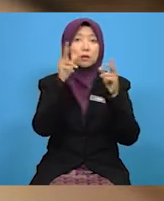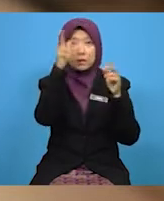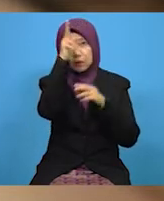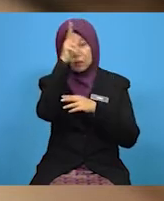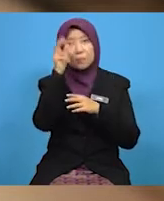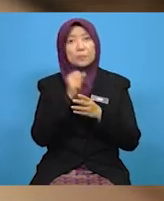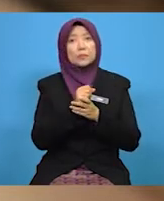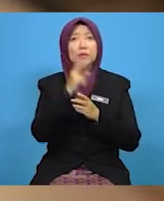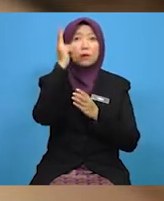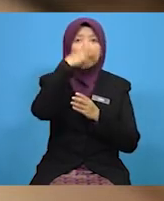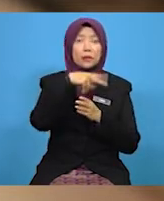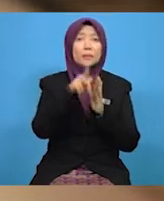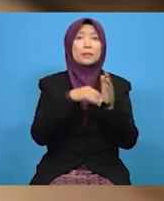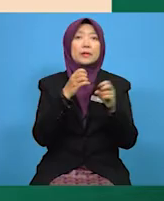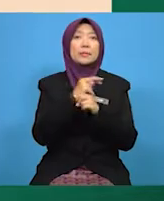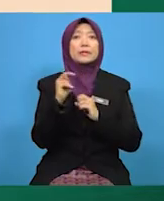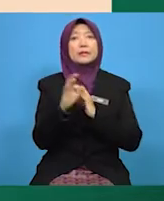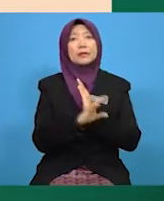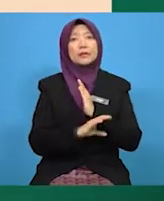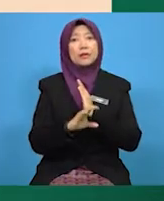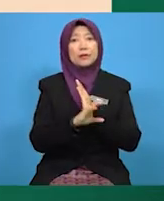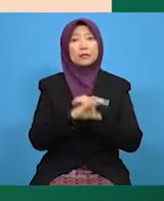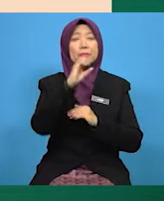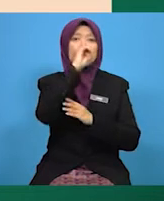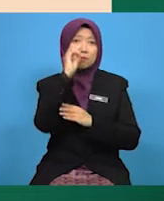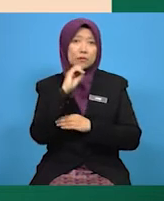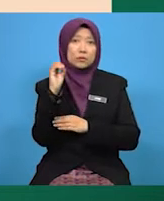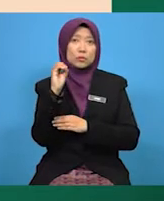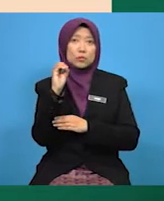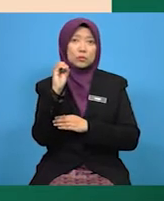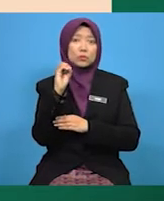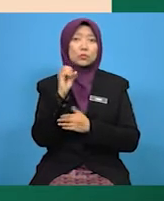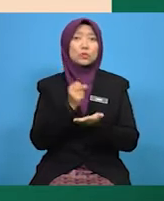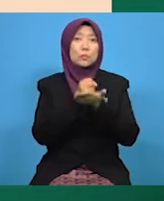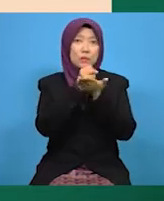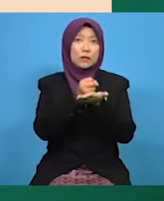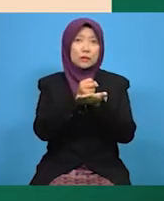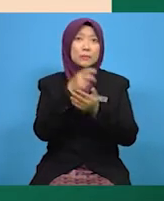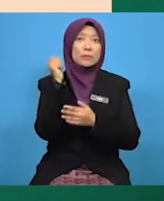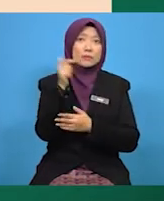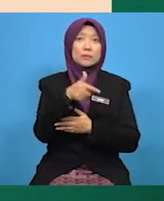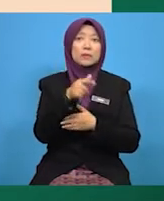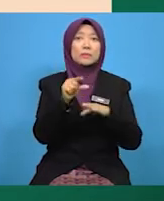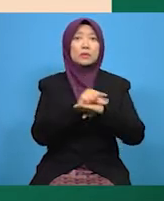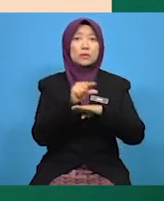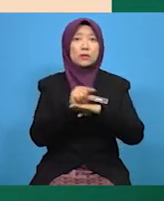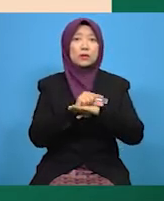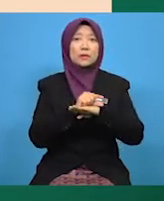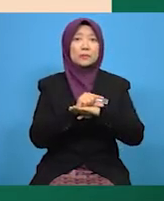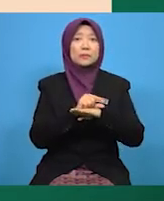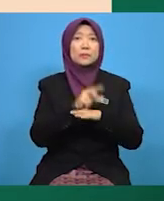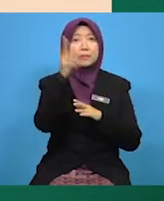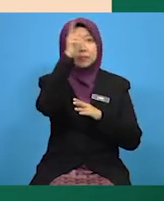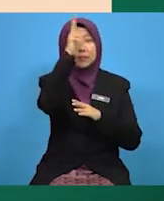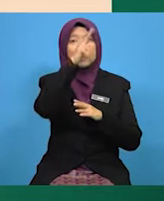awam terhadap pendapatan negara. Peratus sumbangan perbelanjaan penggunaan sektor awam terhadap pendapatan